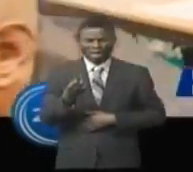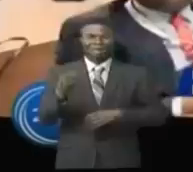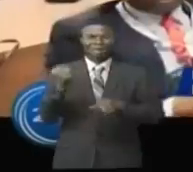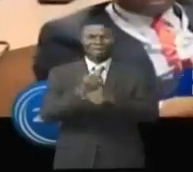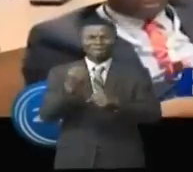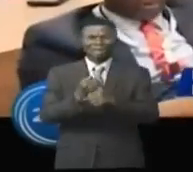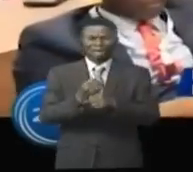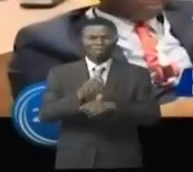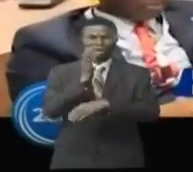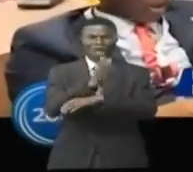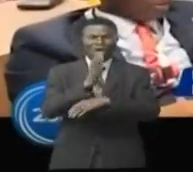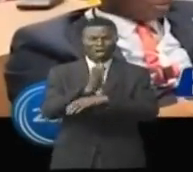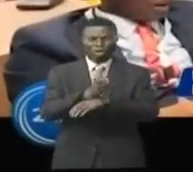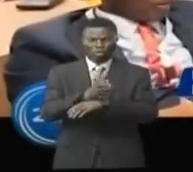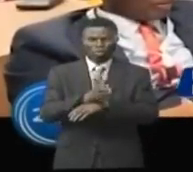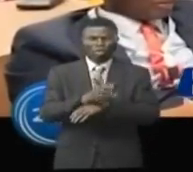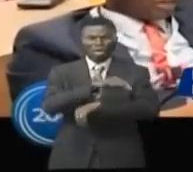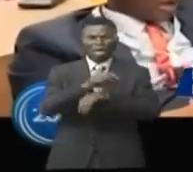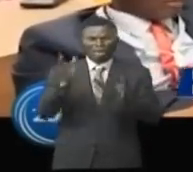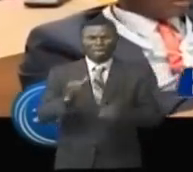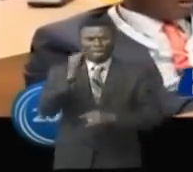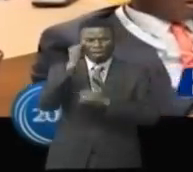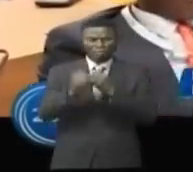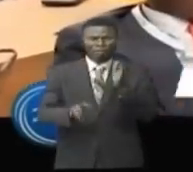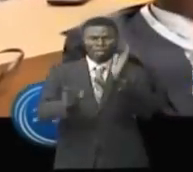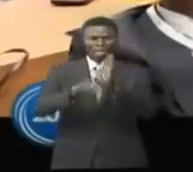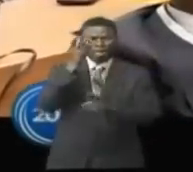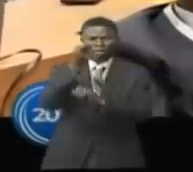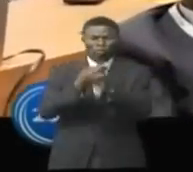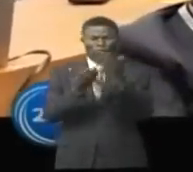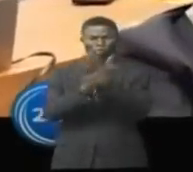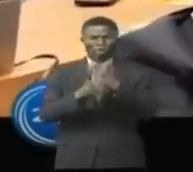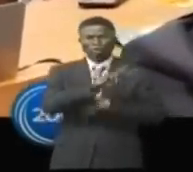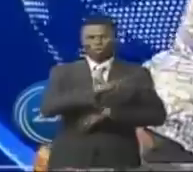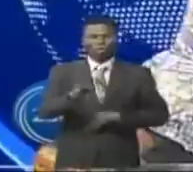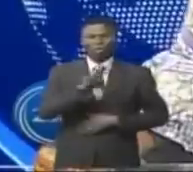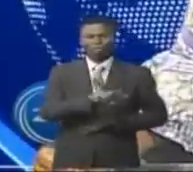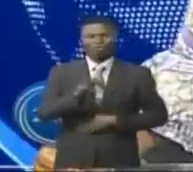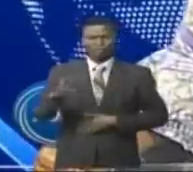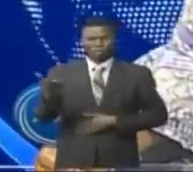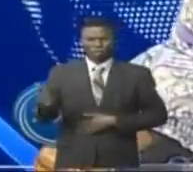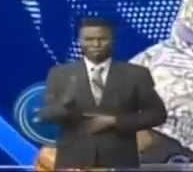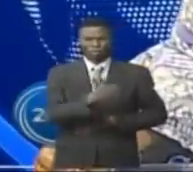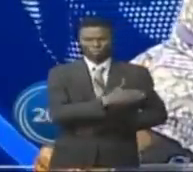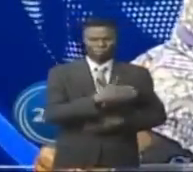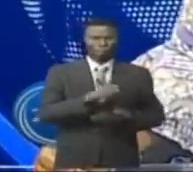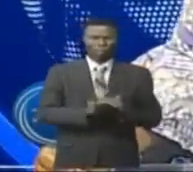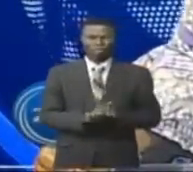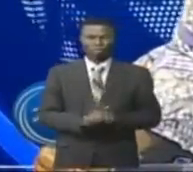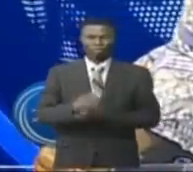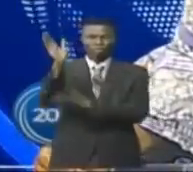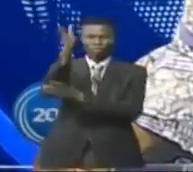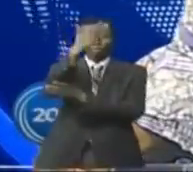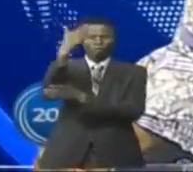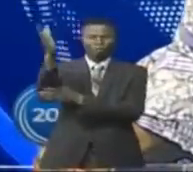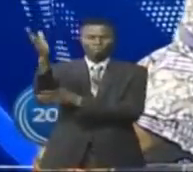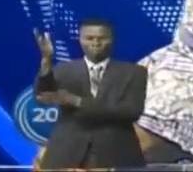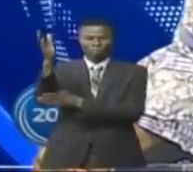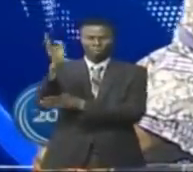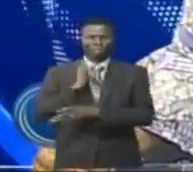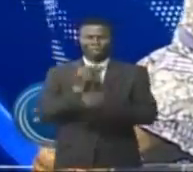d'administration de l'UPAP vont se clôturer le 14 juillet 2022. Le drapeau de la RDC